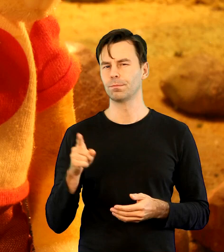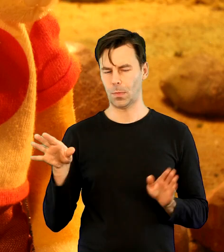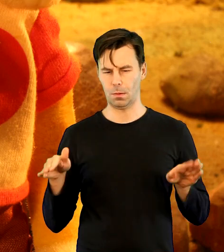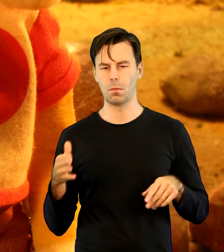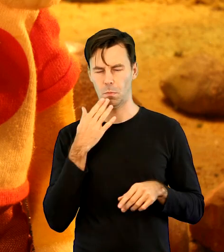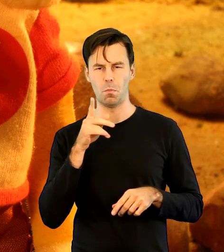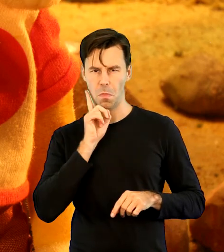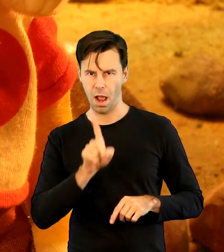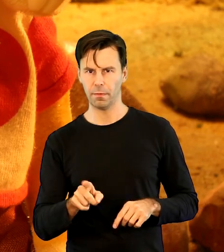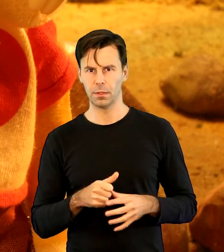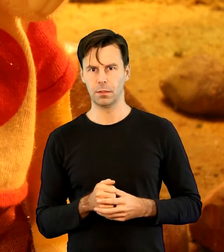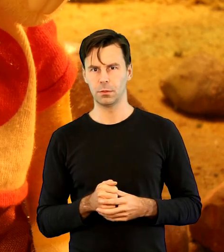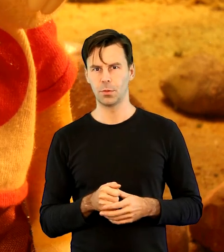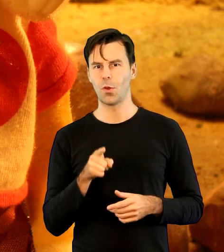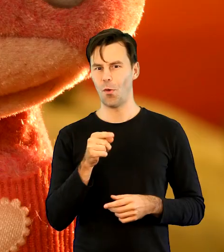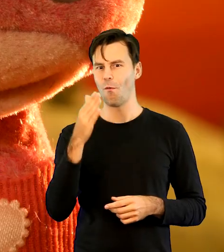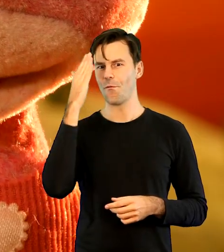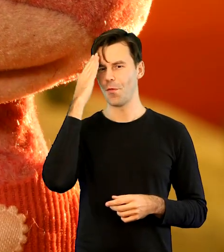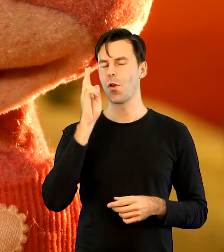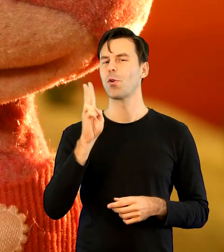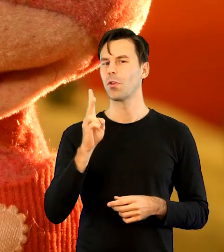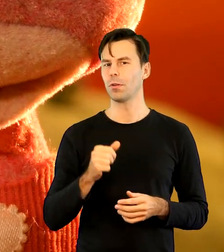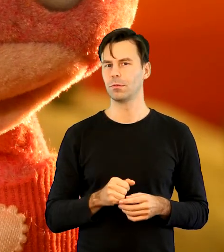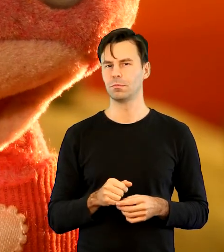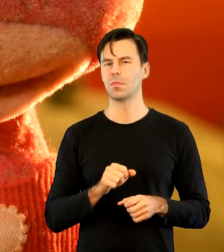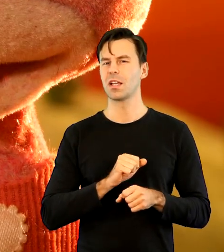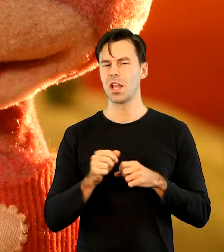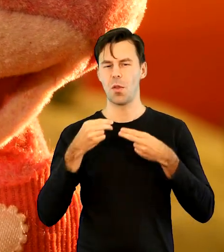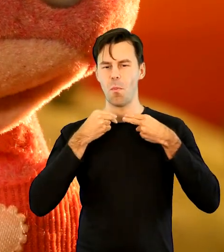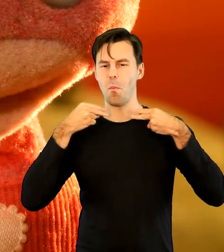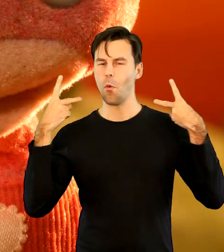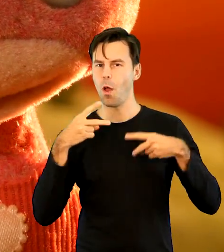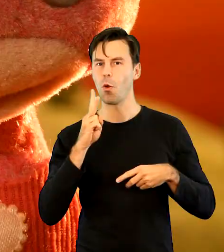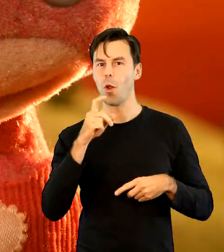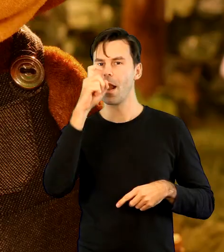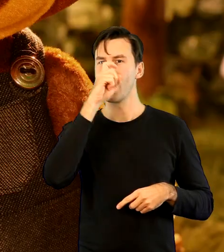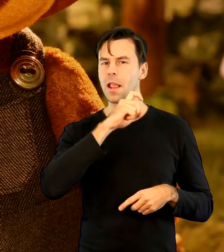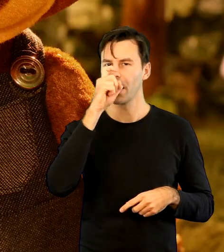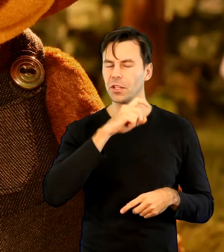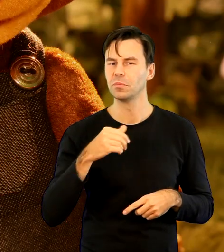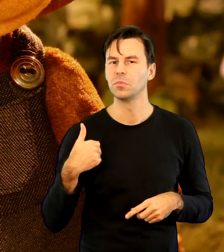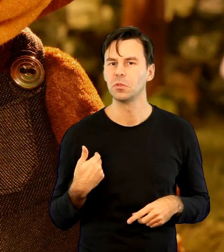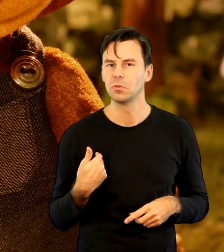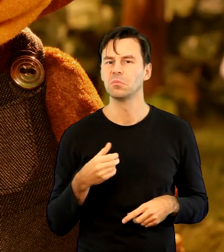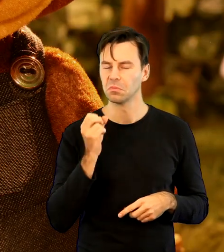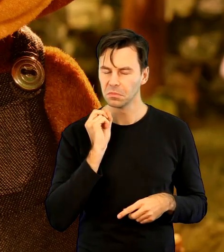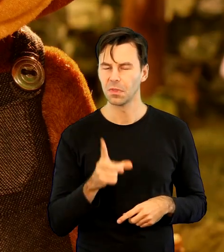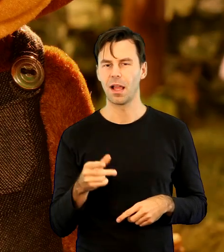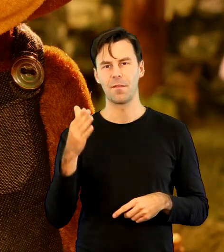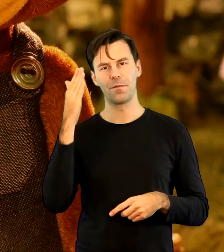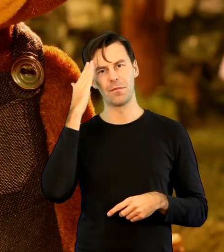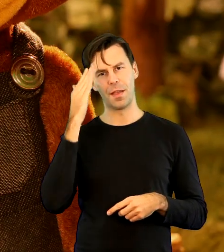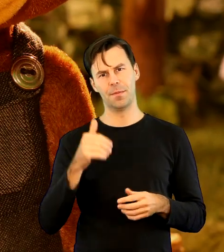Madzia mówi prawdę. A to poznajecie? O, to przecież mucha Fredka. No tak, sprawa